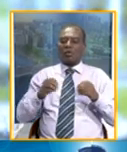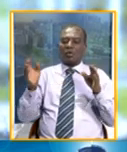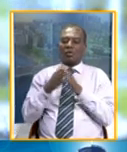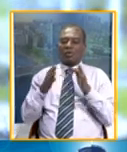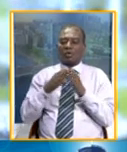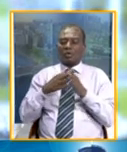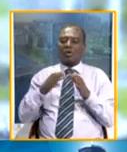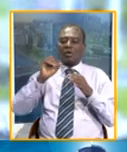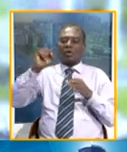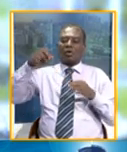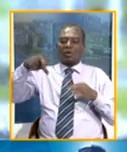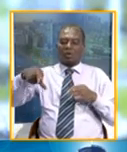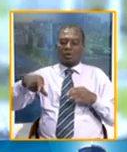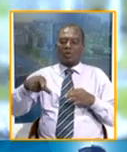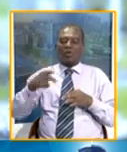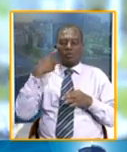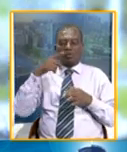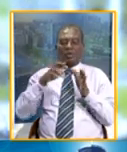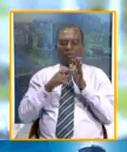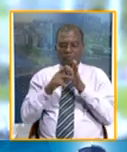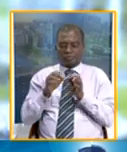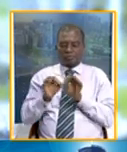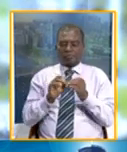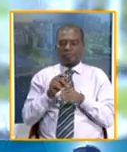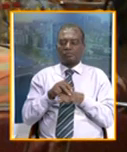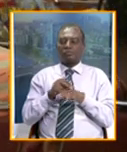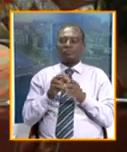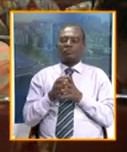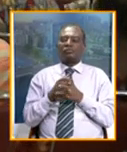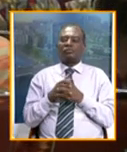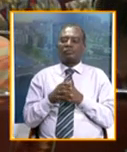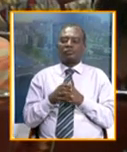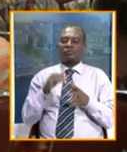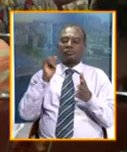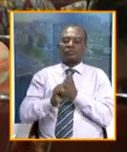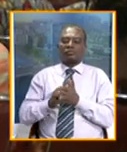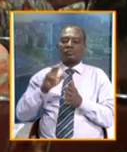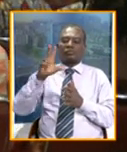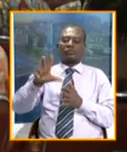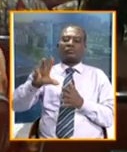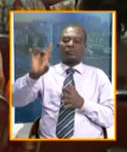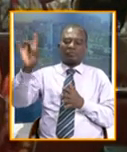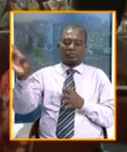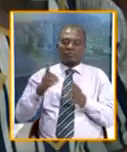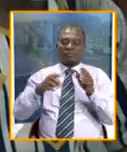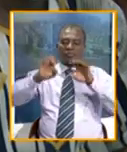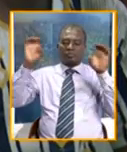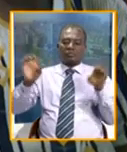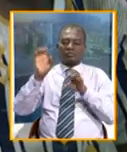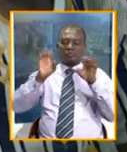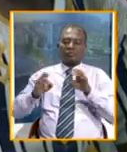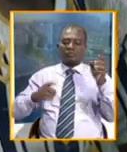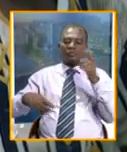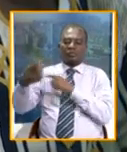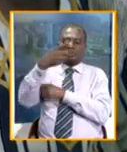pollution plastique ». Les précisions de Walter Amadou. Cette 38e édition de la journée mondiale des